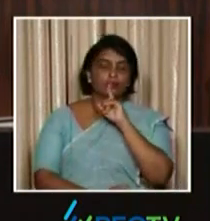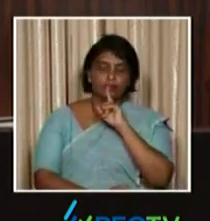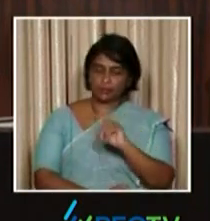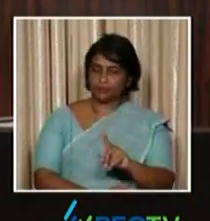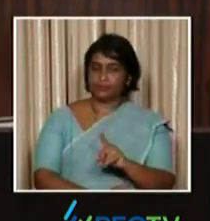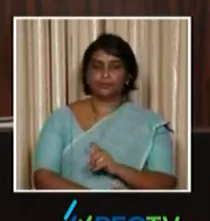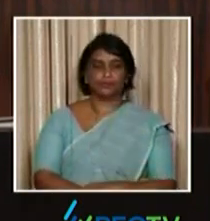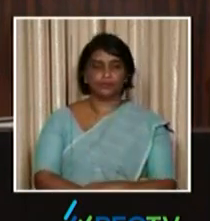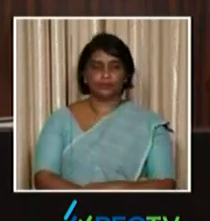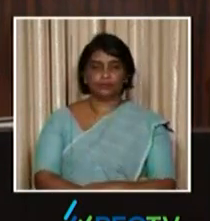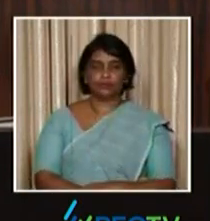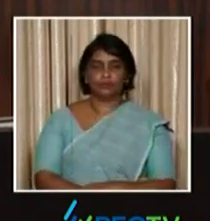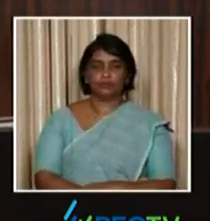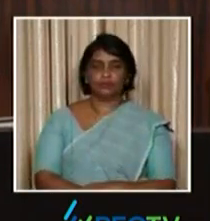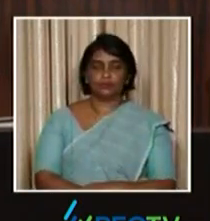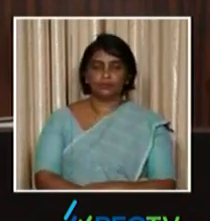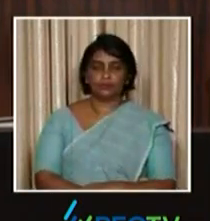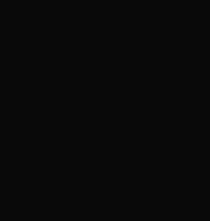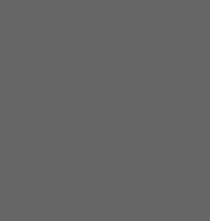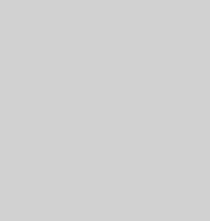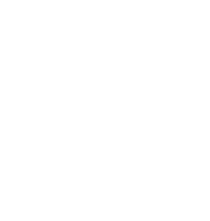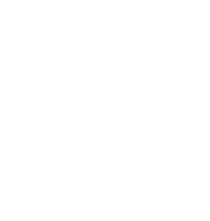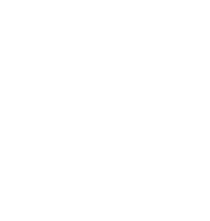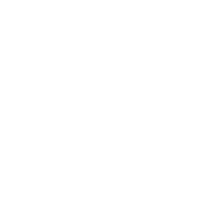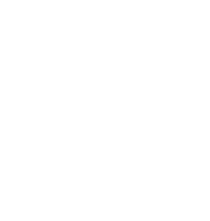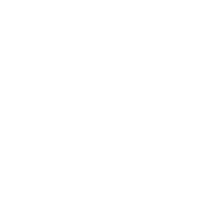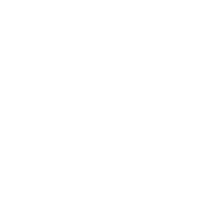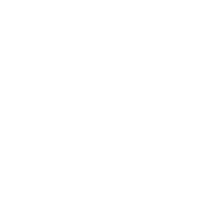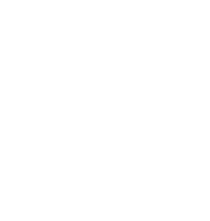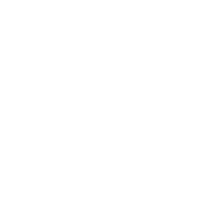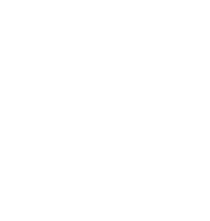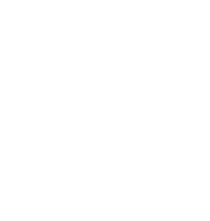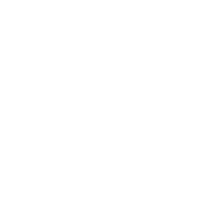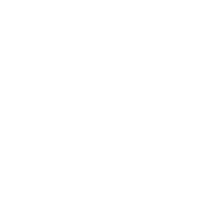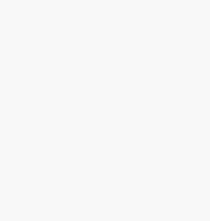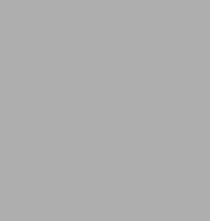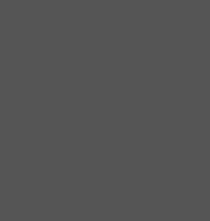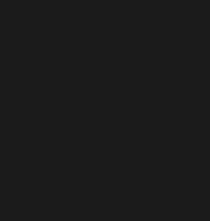තවදුරටත් අවධාරණය කරමු. asianmirror.lk